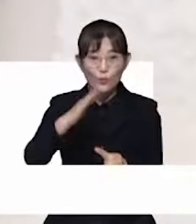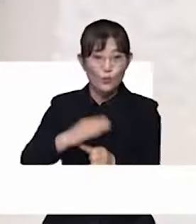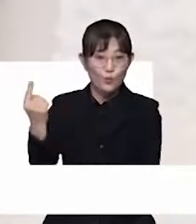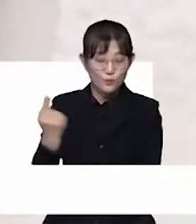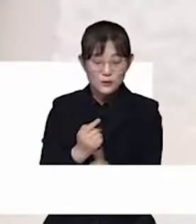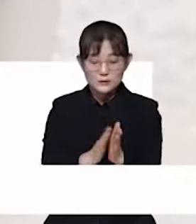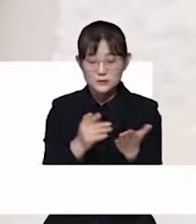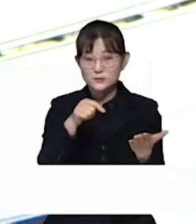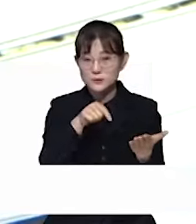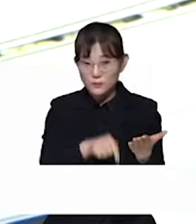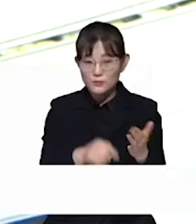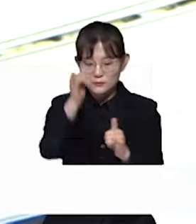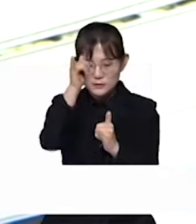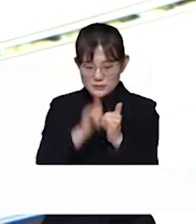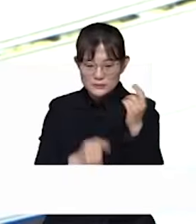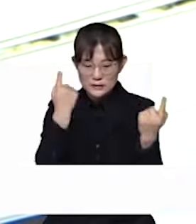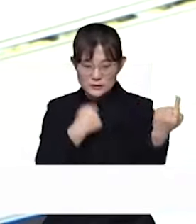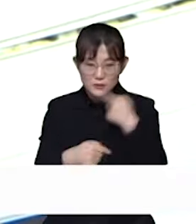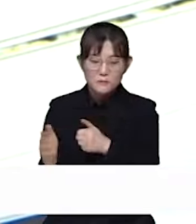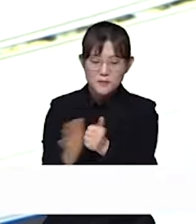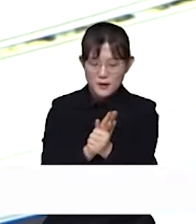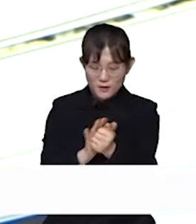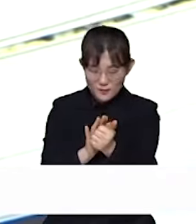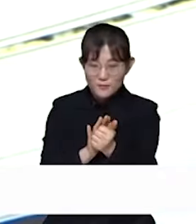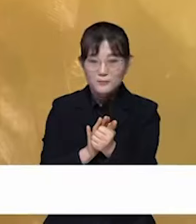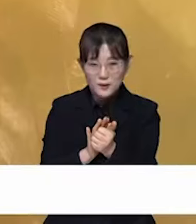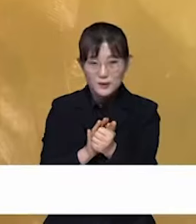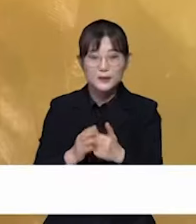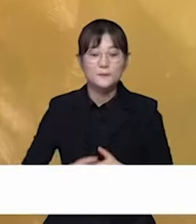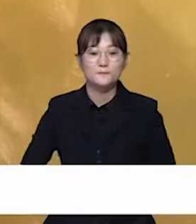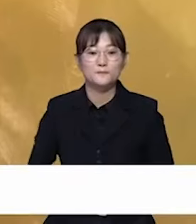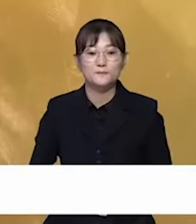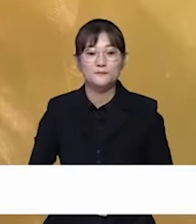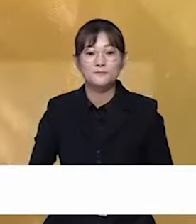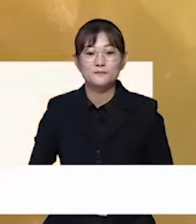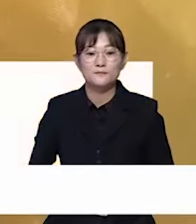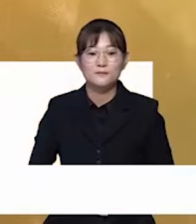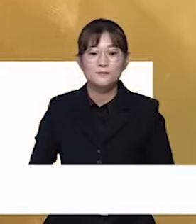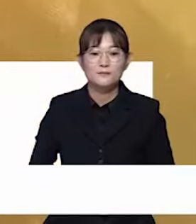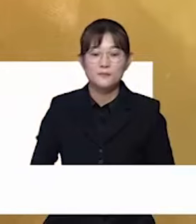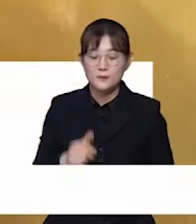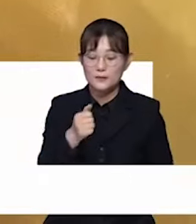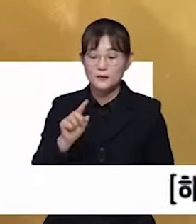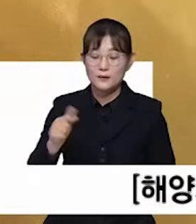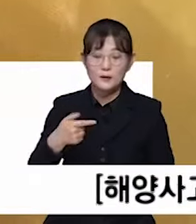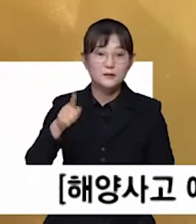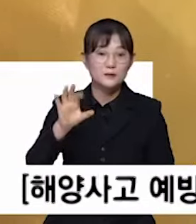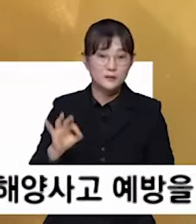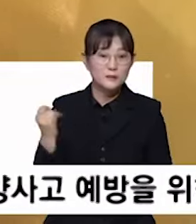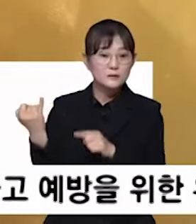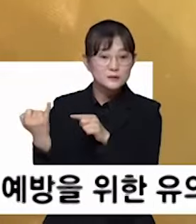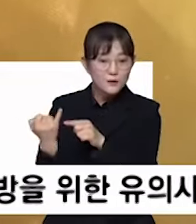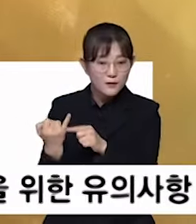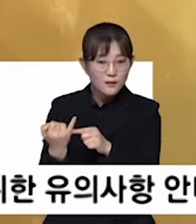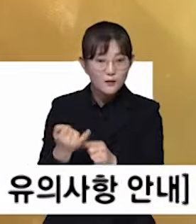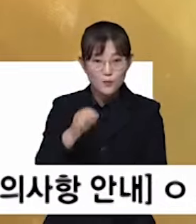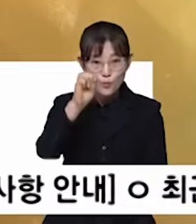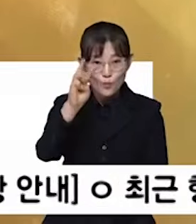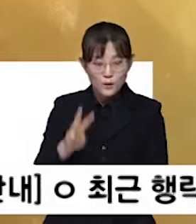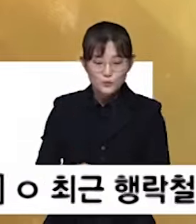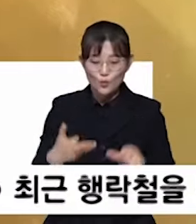소년이 온다로 역사적 상처를 보듬어줬기 때문입니다. 한강 작가가 광주를 자신의 문학의